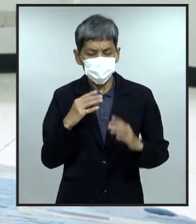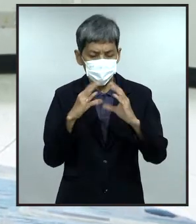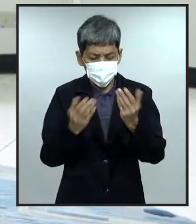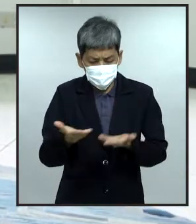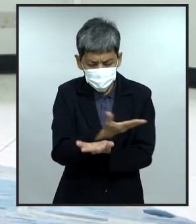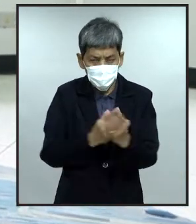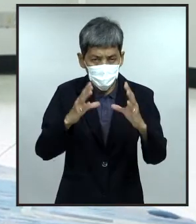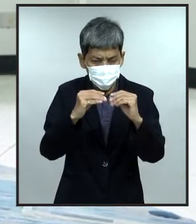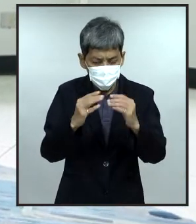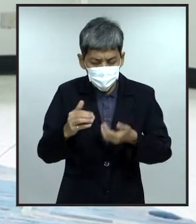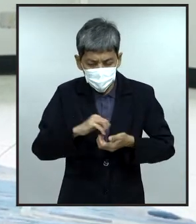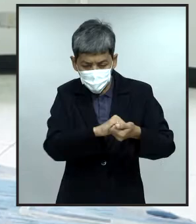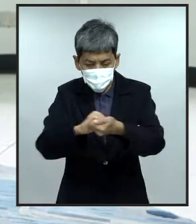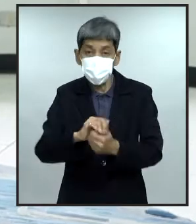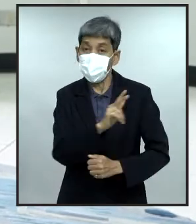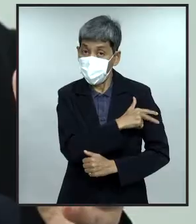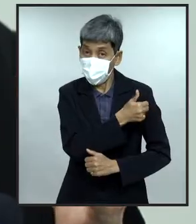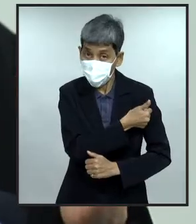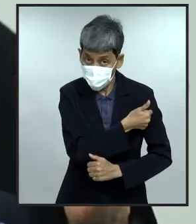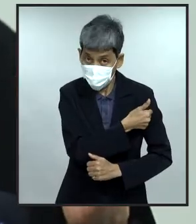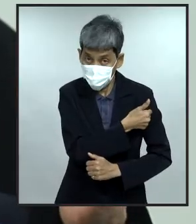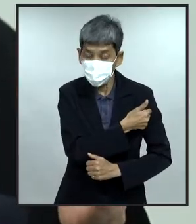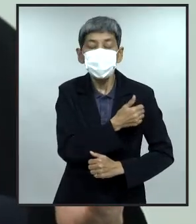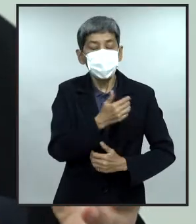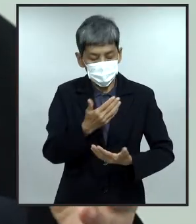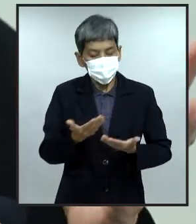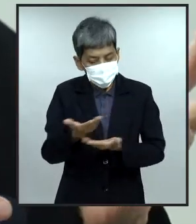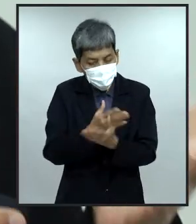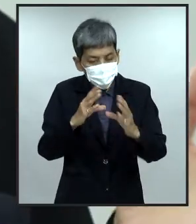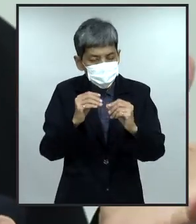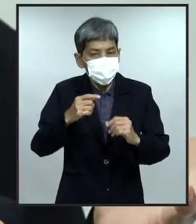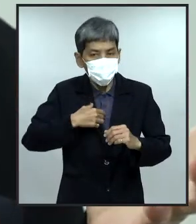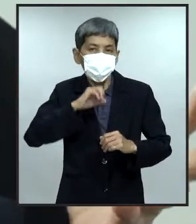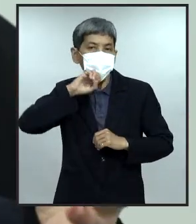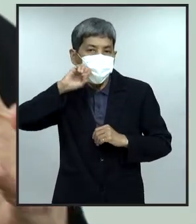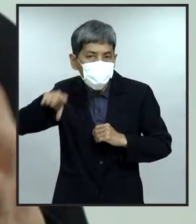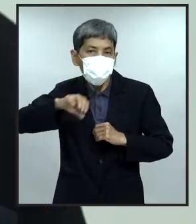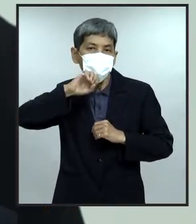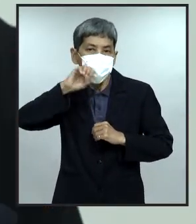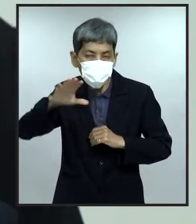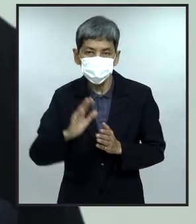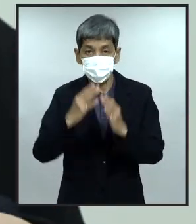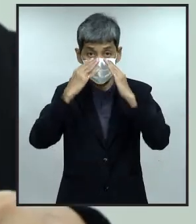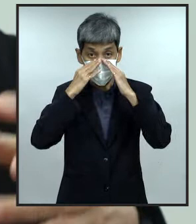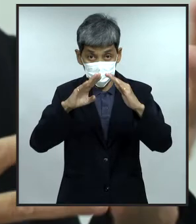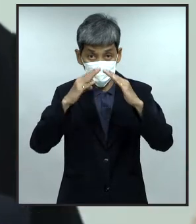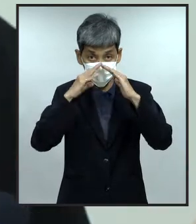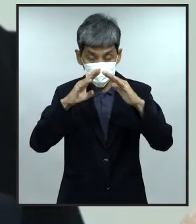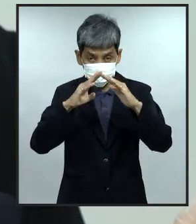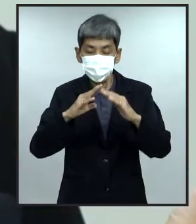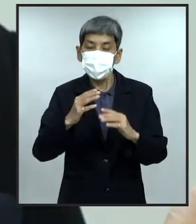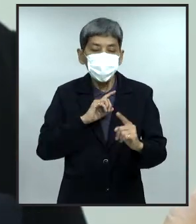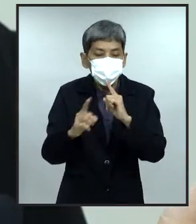วมกันกับคุณหมอแล้วก็จะต้องเราก็จะต้องบอกเอาคนตาบอดเนี่ยมาคุ